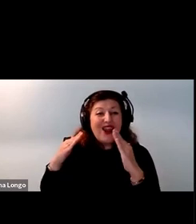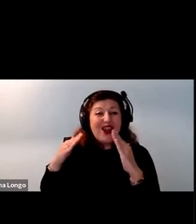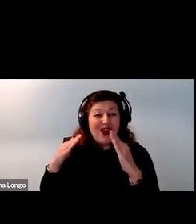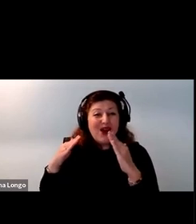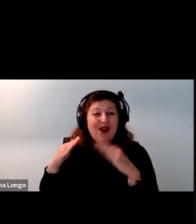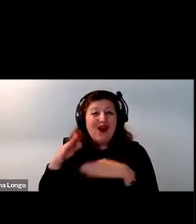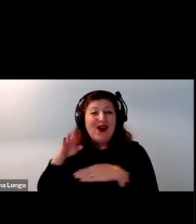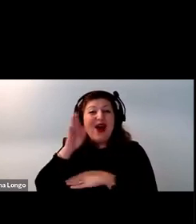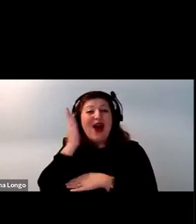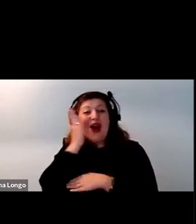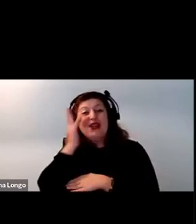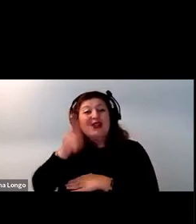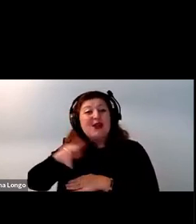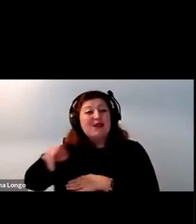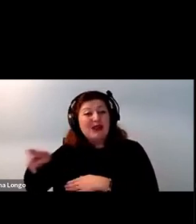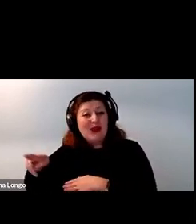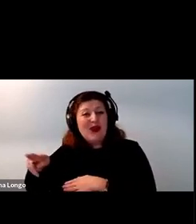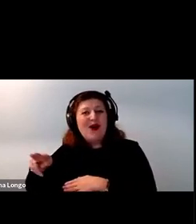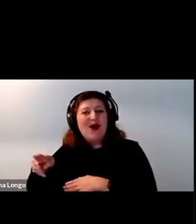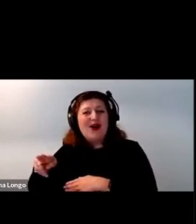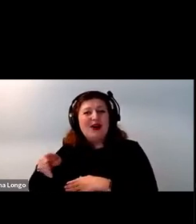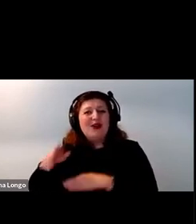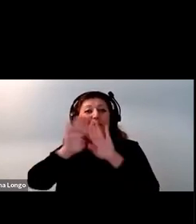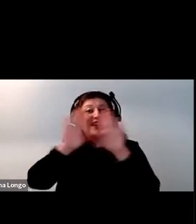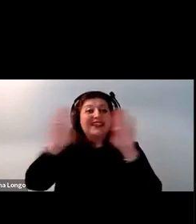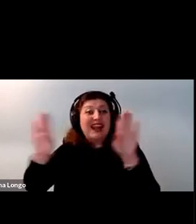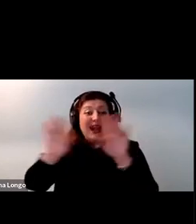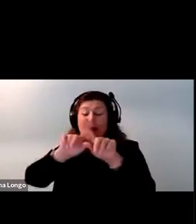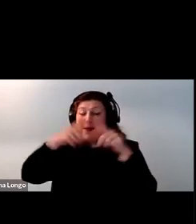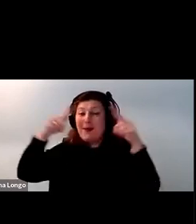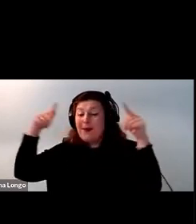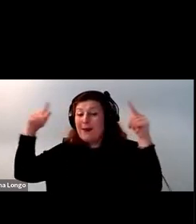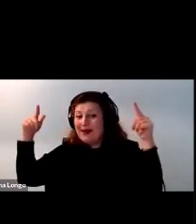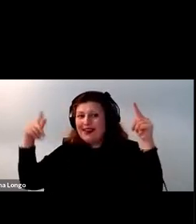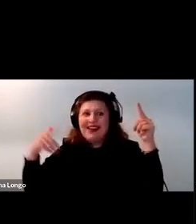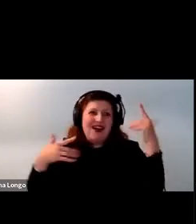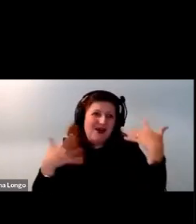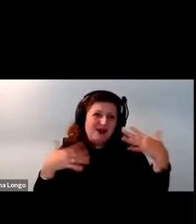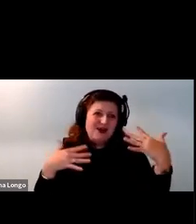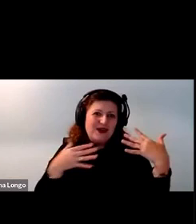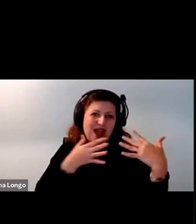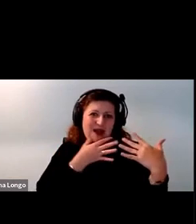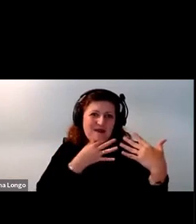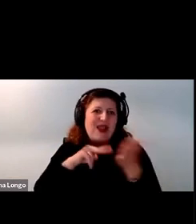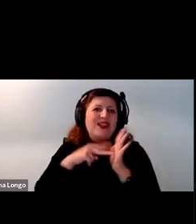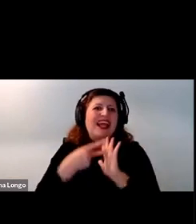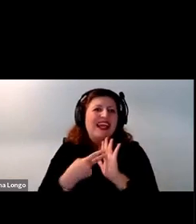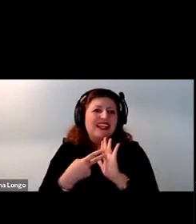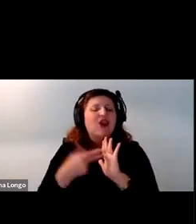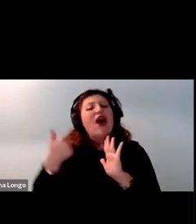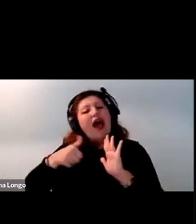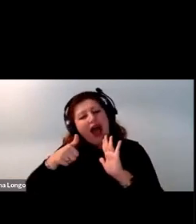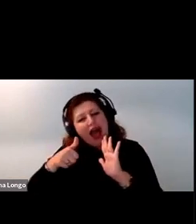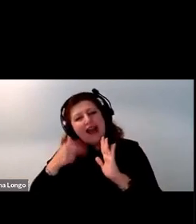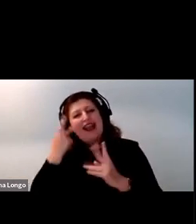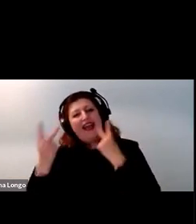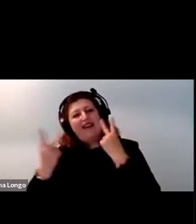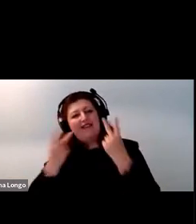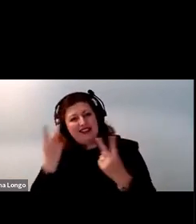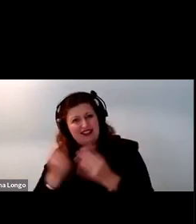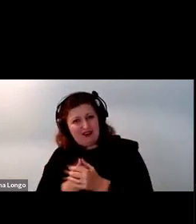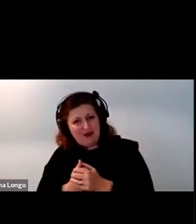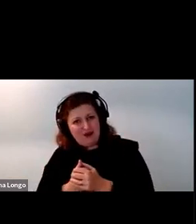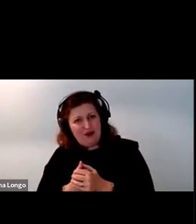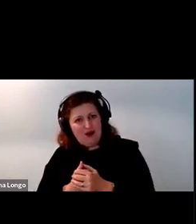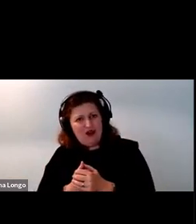scintillanti, quindi sicuramente, oltre a parte tecnica, un po' abbiamo cercato l'estetica, non è stato sicuramente il nostro